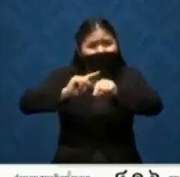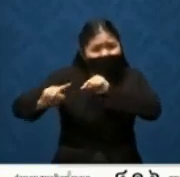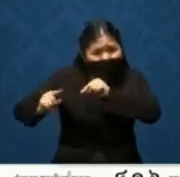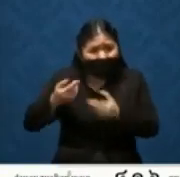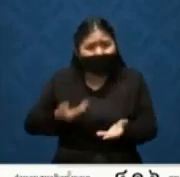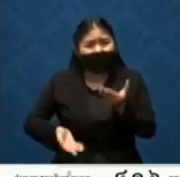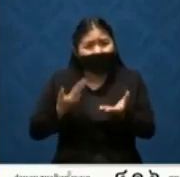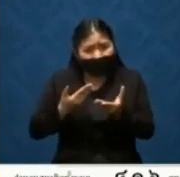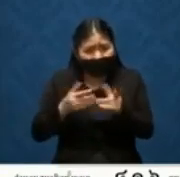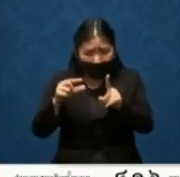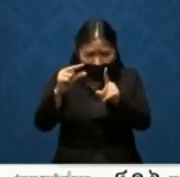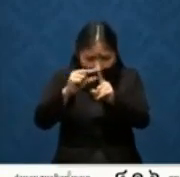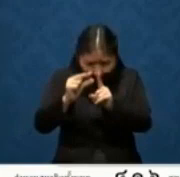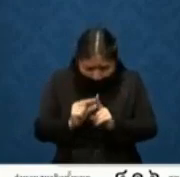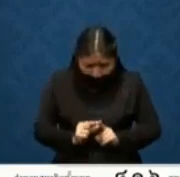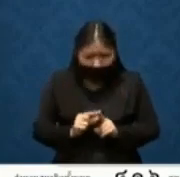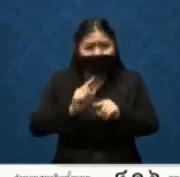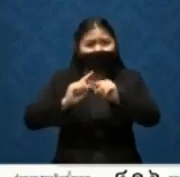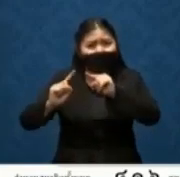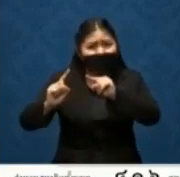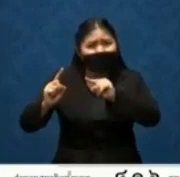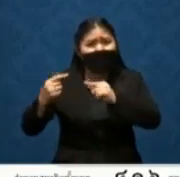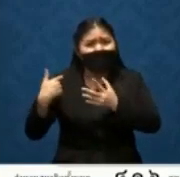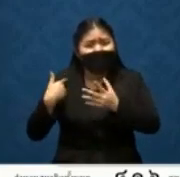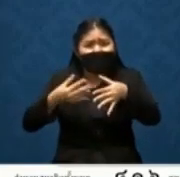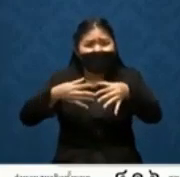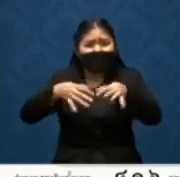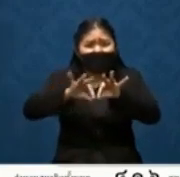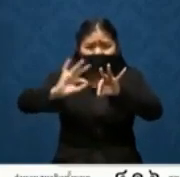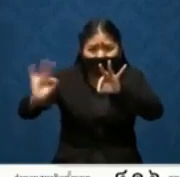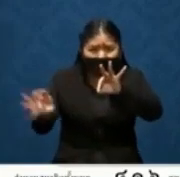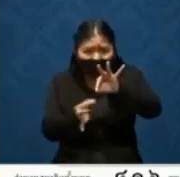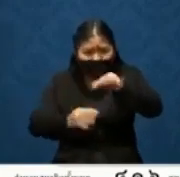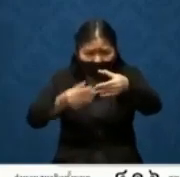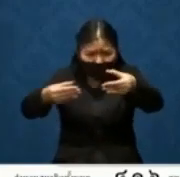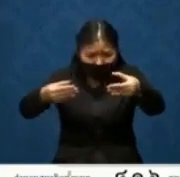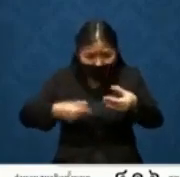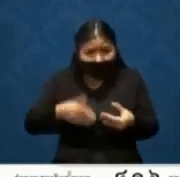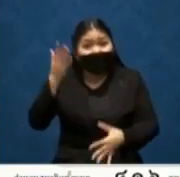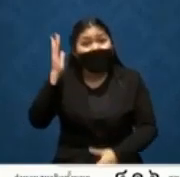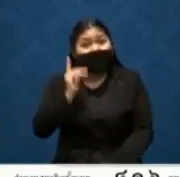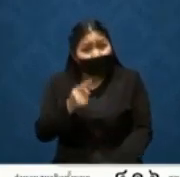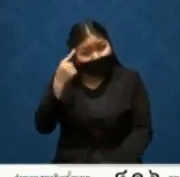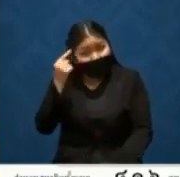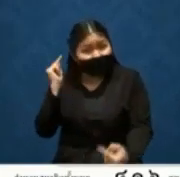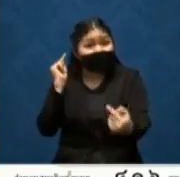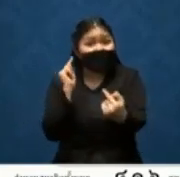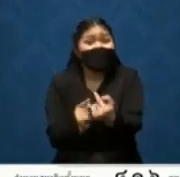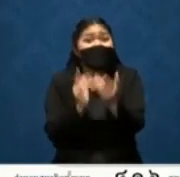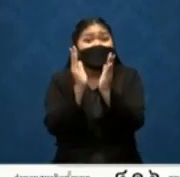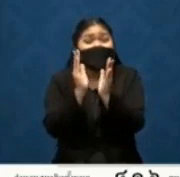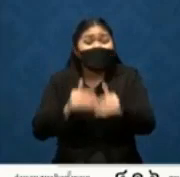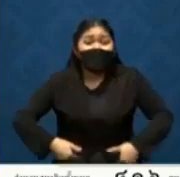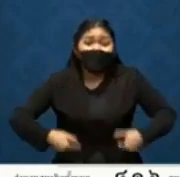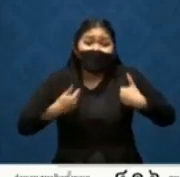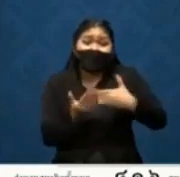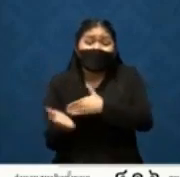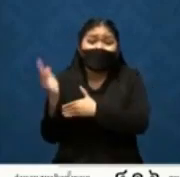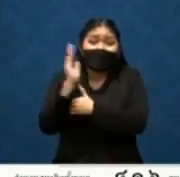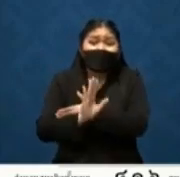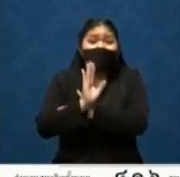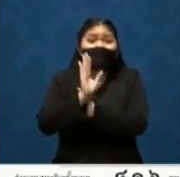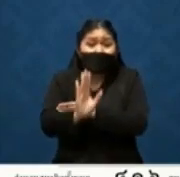แต่ละคำแต่ละร่างควรที่จะคำนึงถึงความเดือดร้อนการใช้และเจตนา